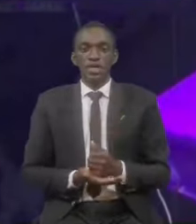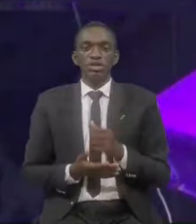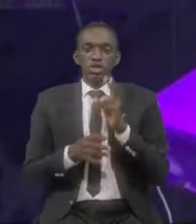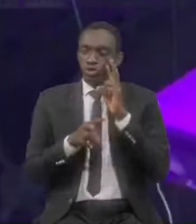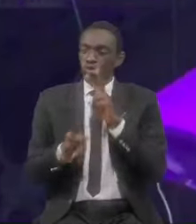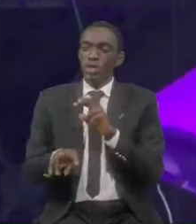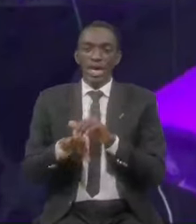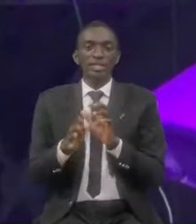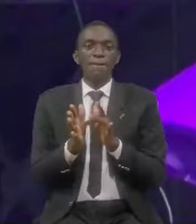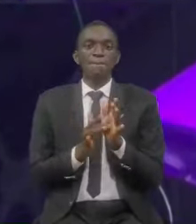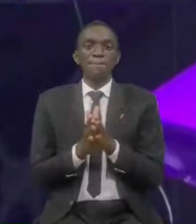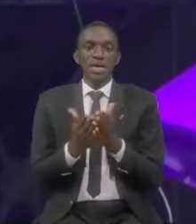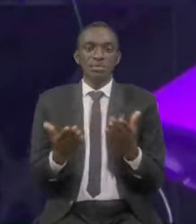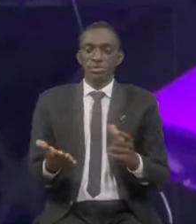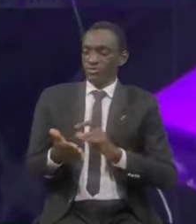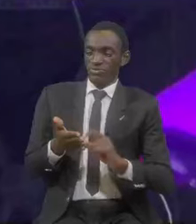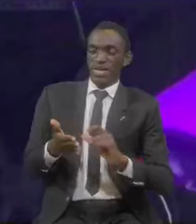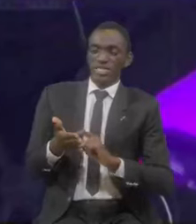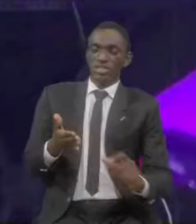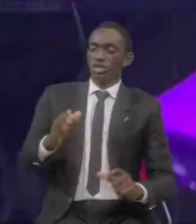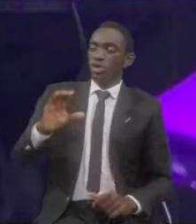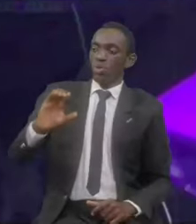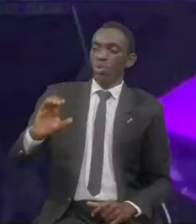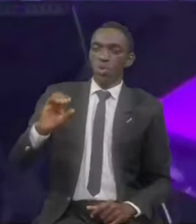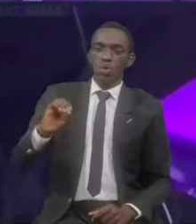Voyons Colossiens au chapitre 1,